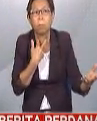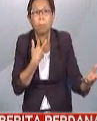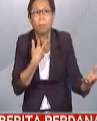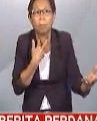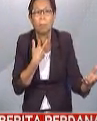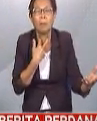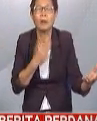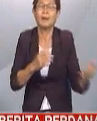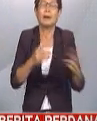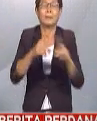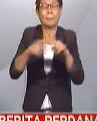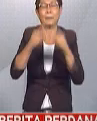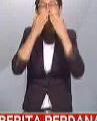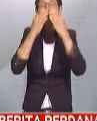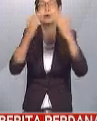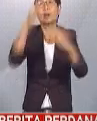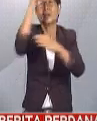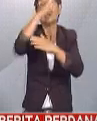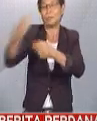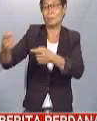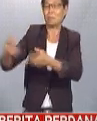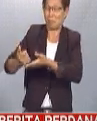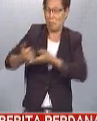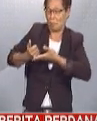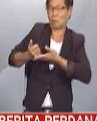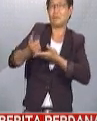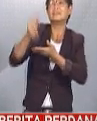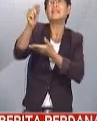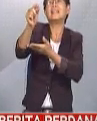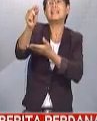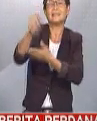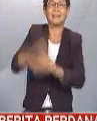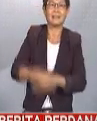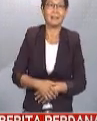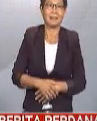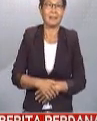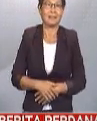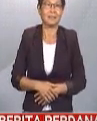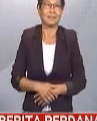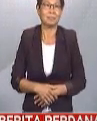Tapi saya bersyukur, kerajaan nak bagi bantuan sikit. Perasaan aku main bagus.